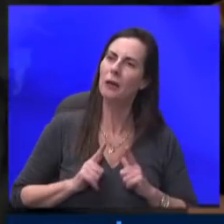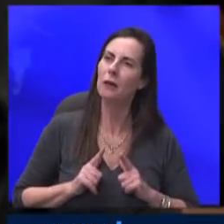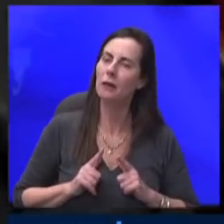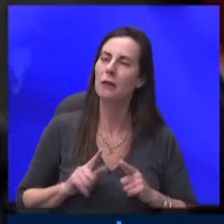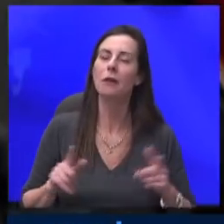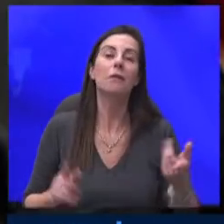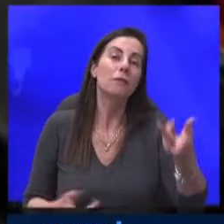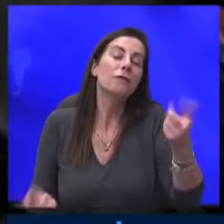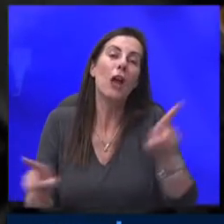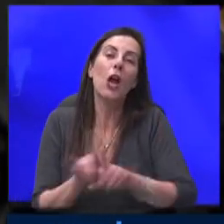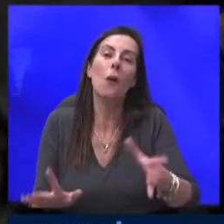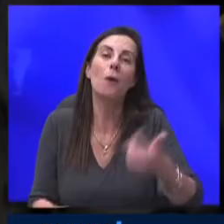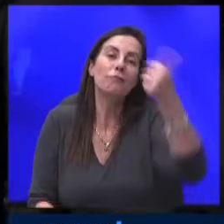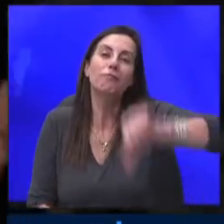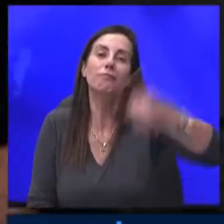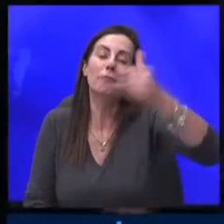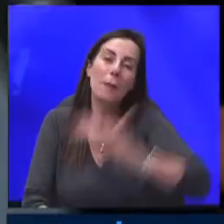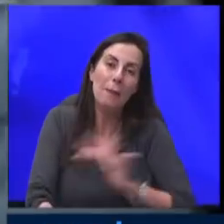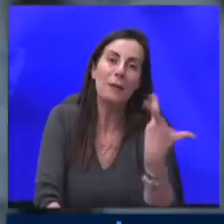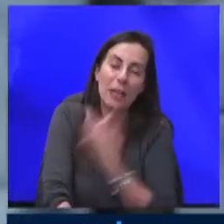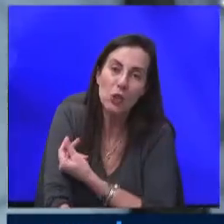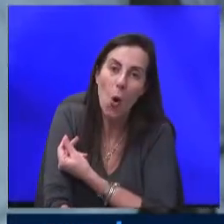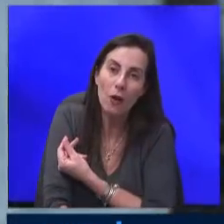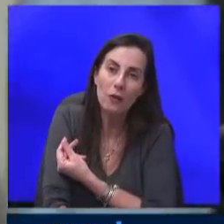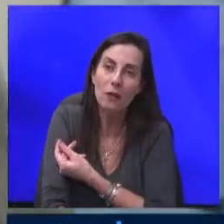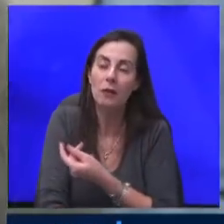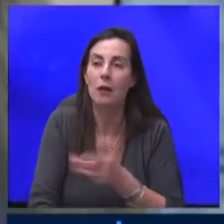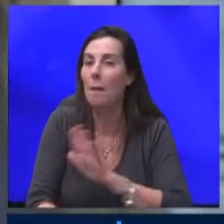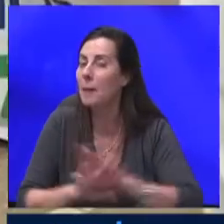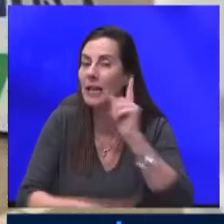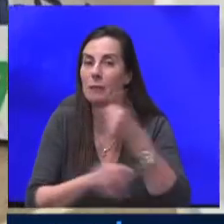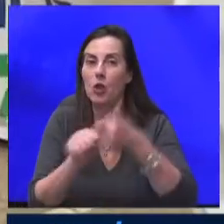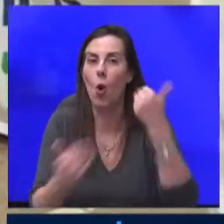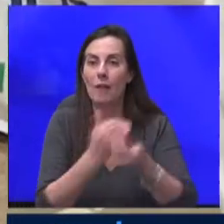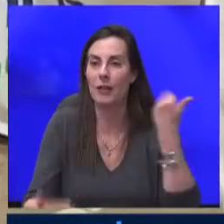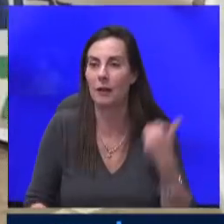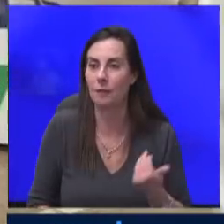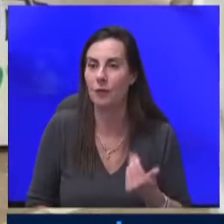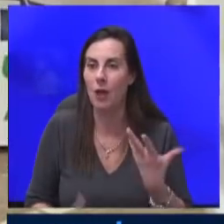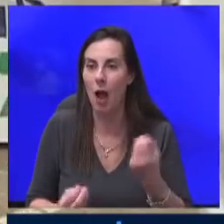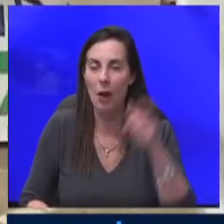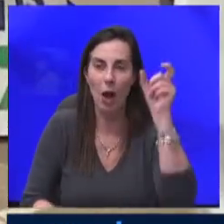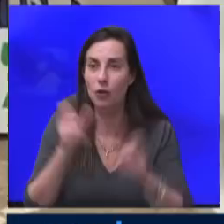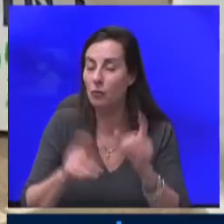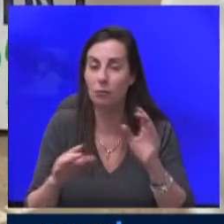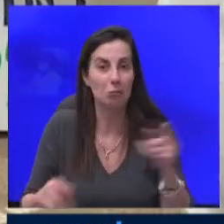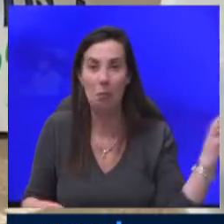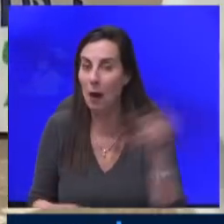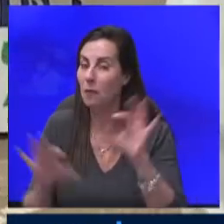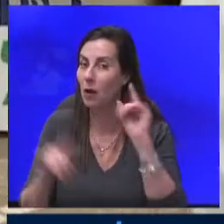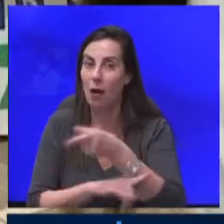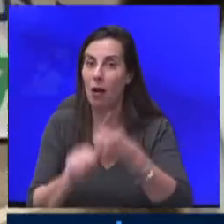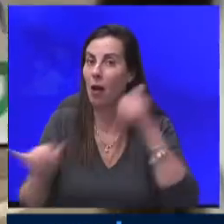ברולטה, יש שזוכים לחיסון המיוחל בלי שתיאמו זאת. ויש הרבה מאוד אנשים מתפרצים שלא הזמנו